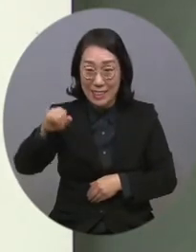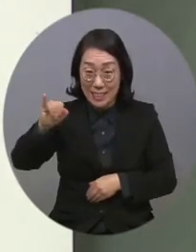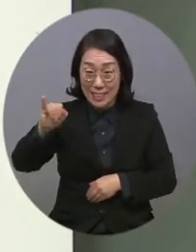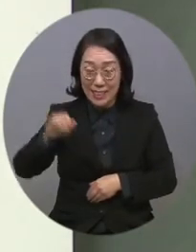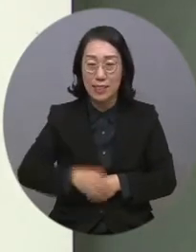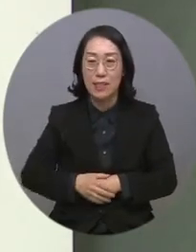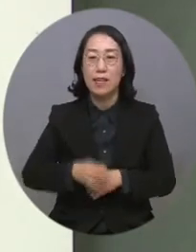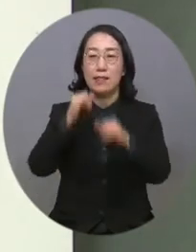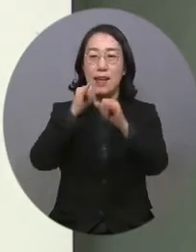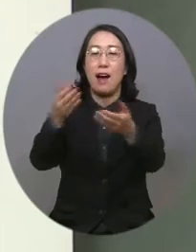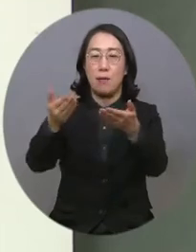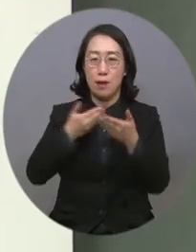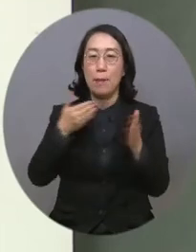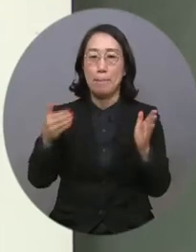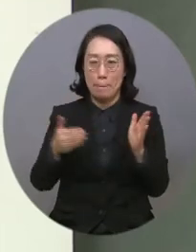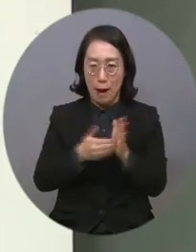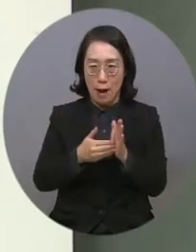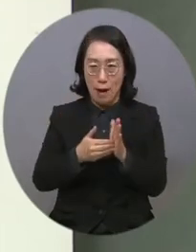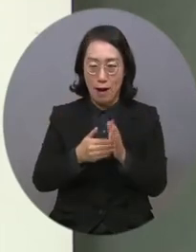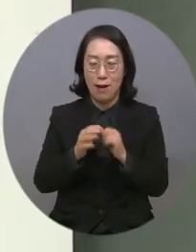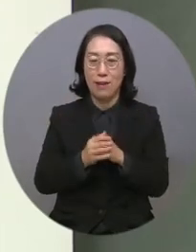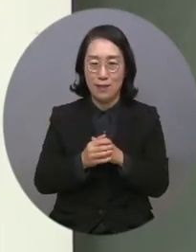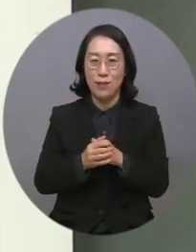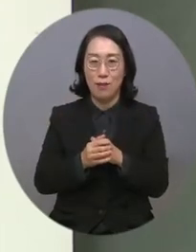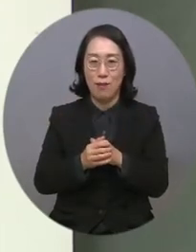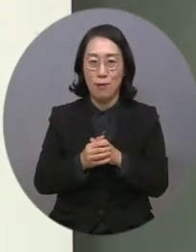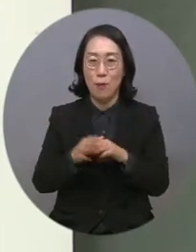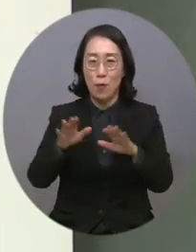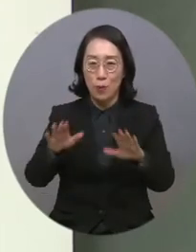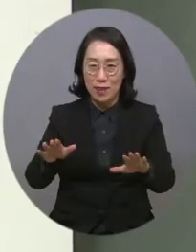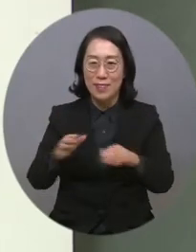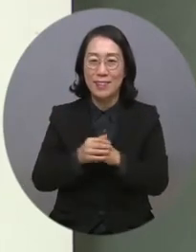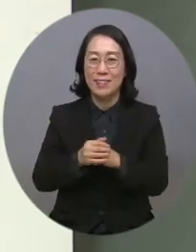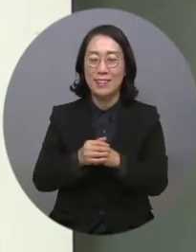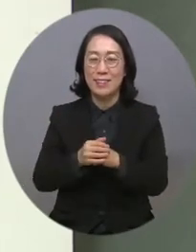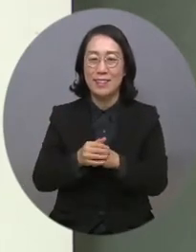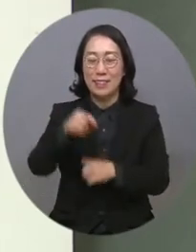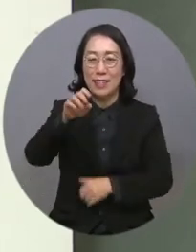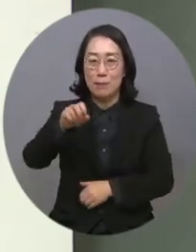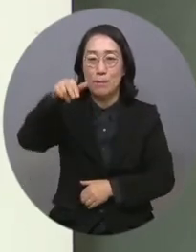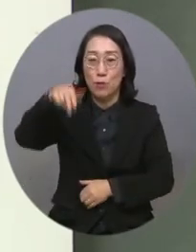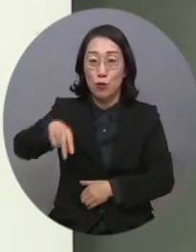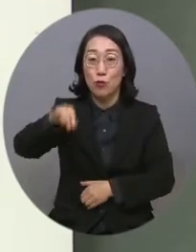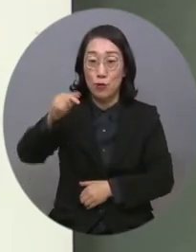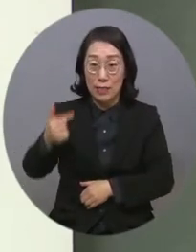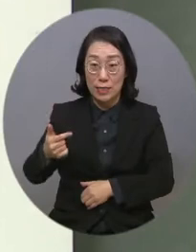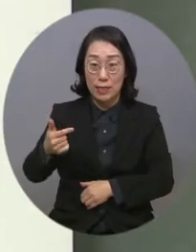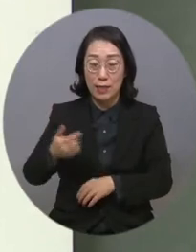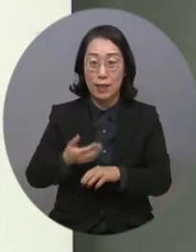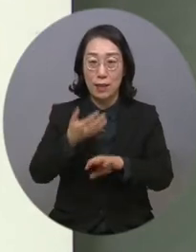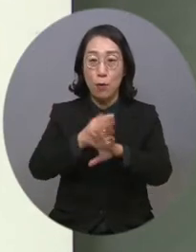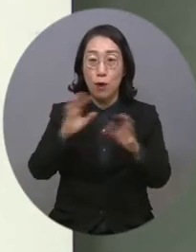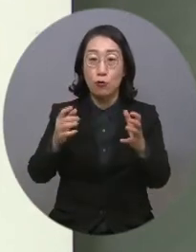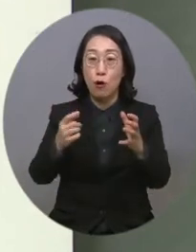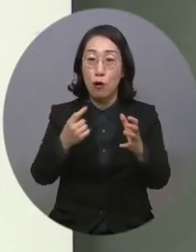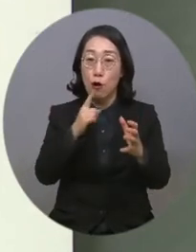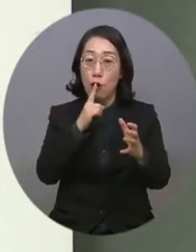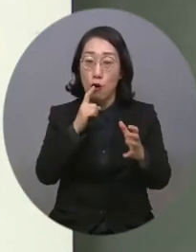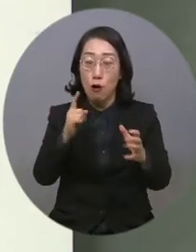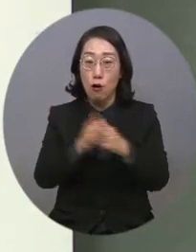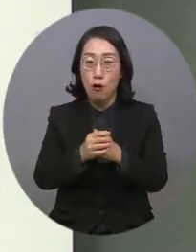번역상을 받으셨습니다. 그래서 겸겸해서 오늘 김규진 외국어대학교